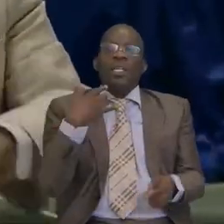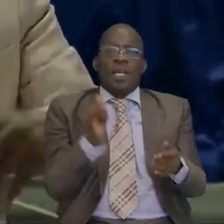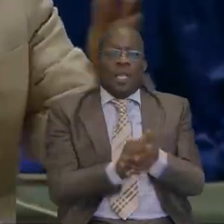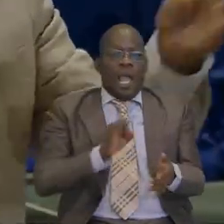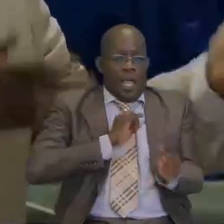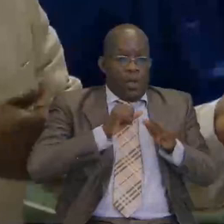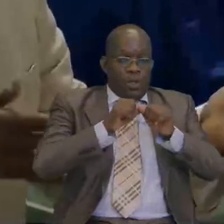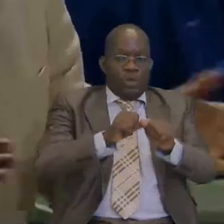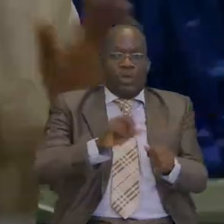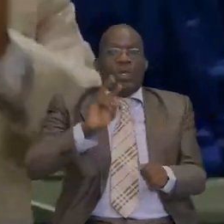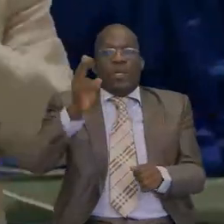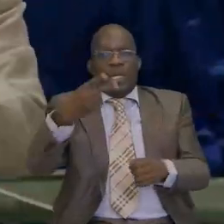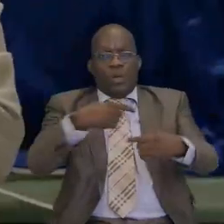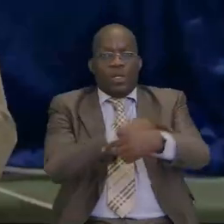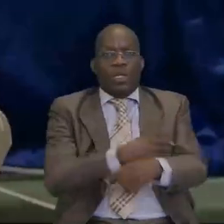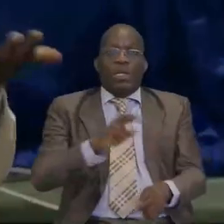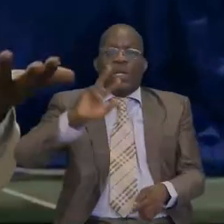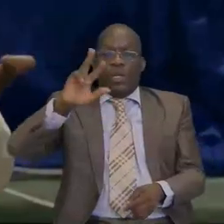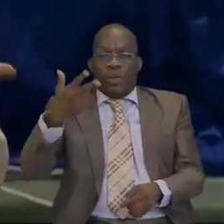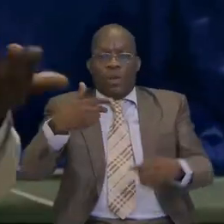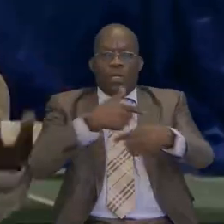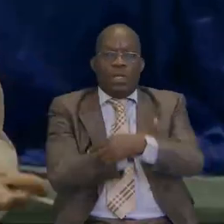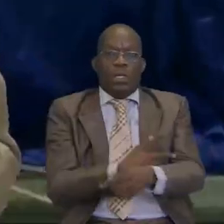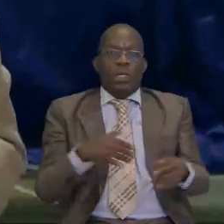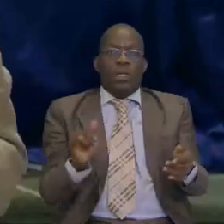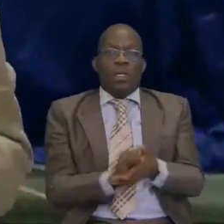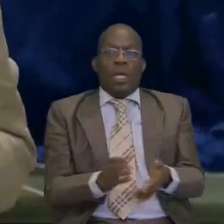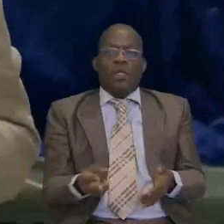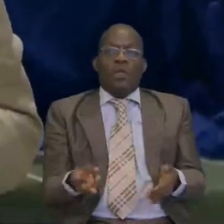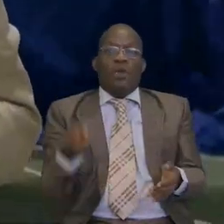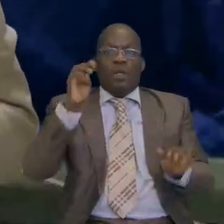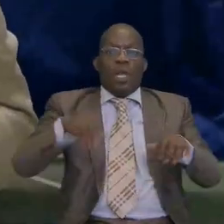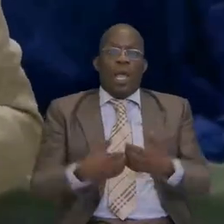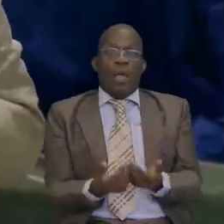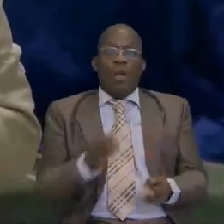lendemain, de continuer le troisième jour. C'est comme ça, les gens de Lagos